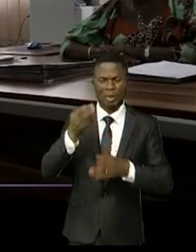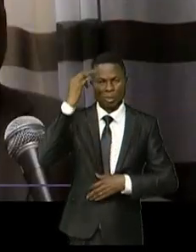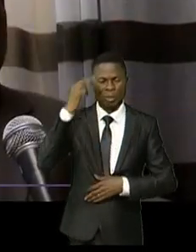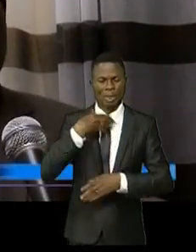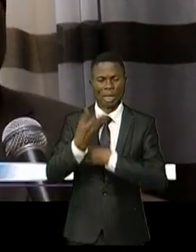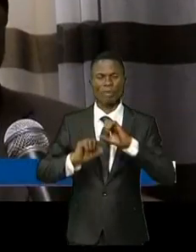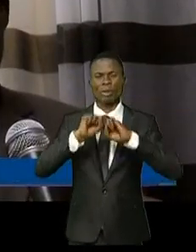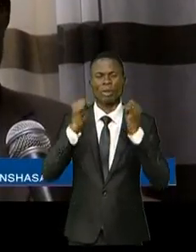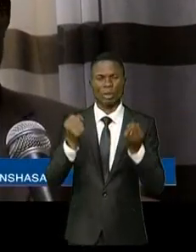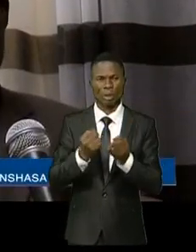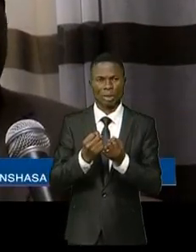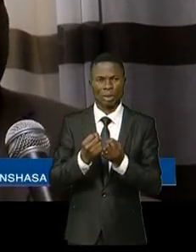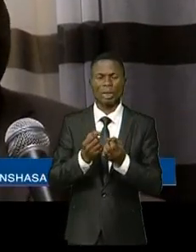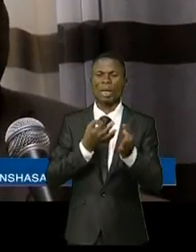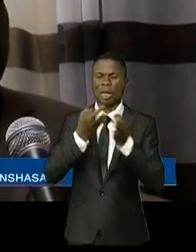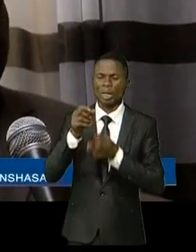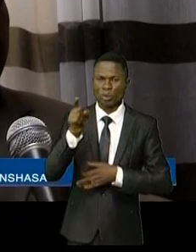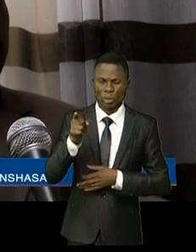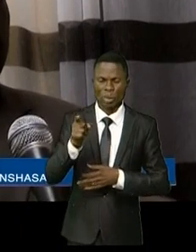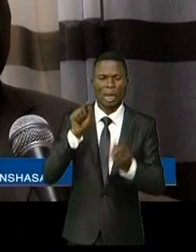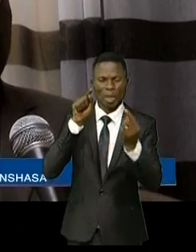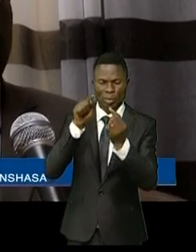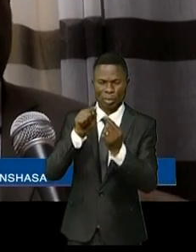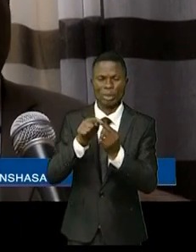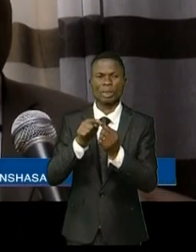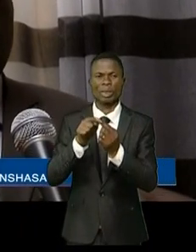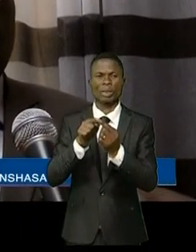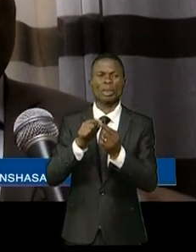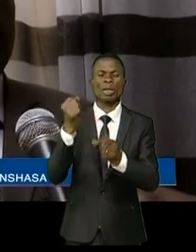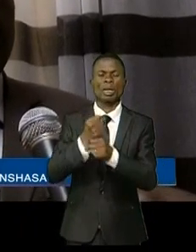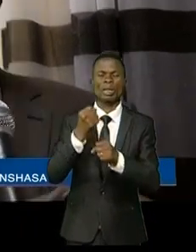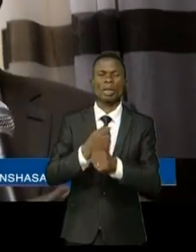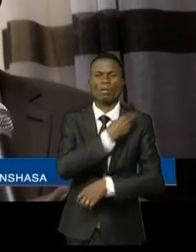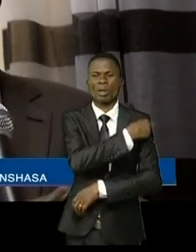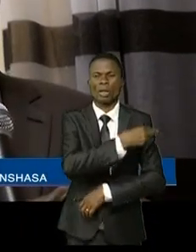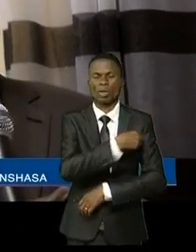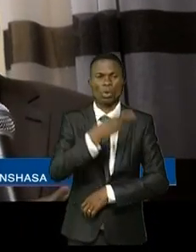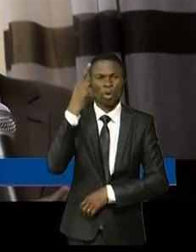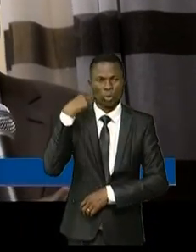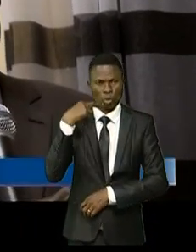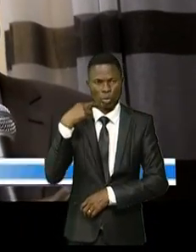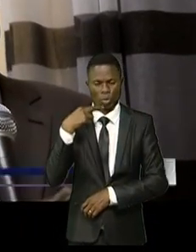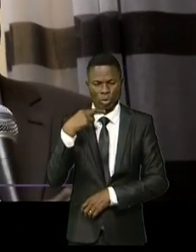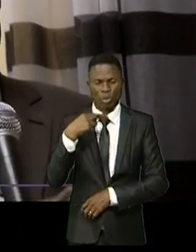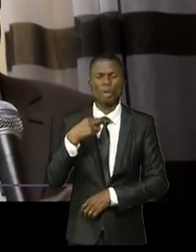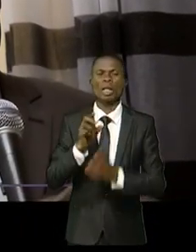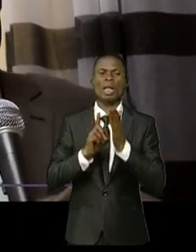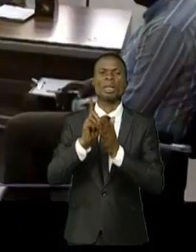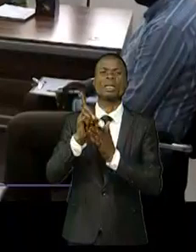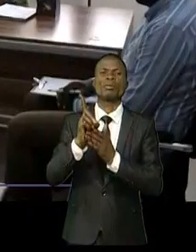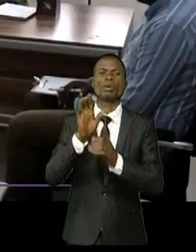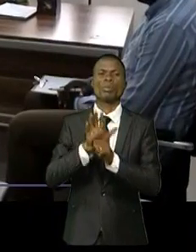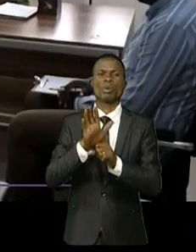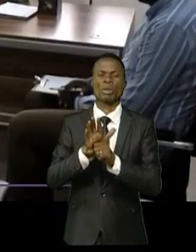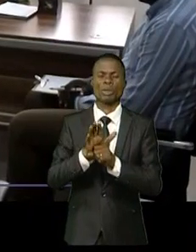sociales, de deux, leur parler les objectifs de la Croix-Rouge. La Croix-Rouge est en train de développer